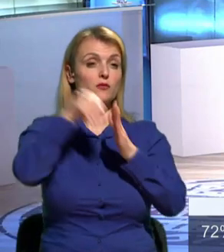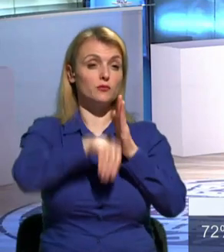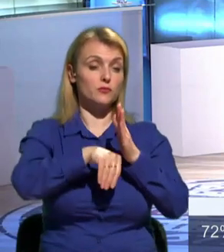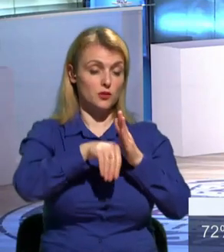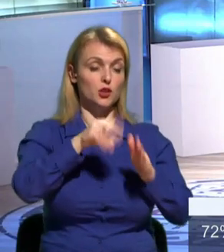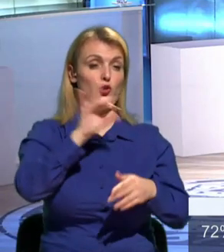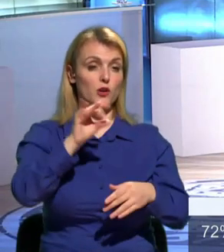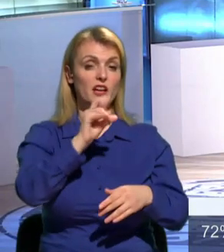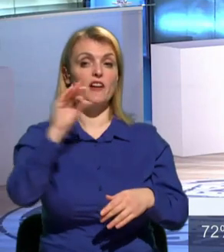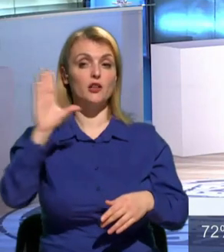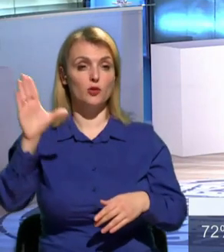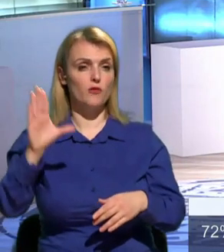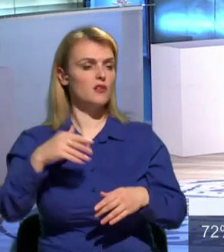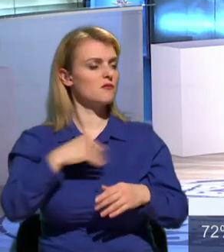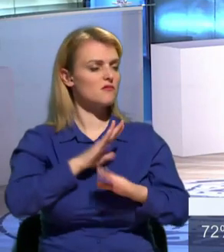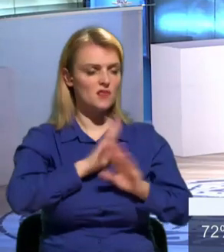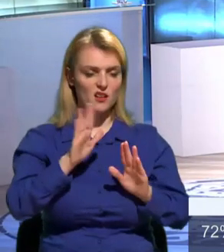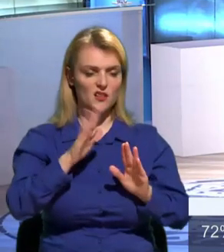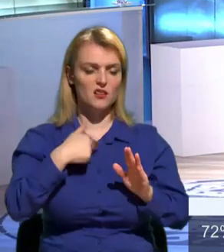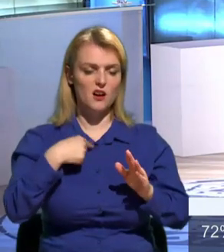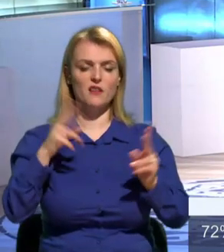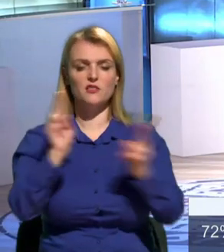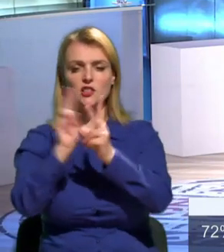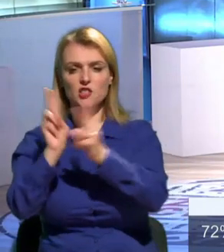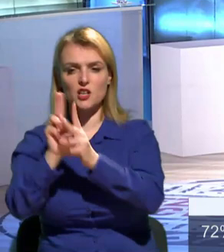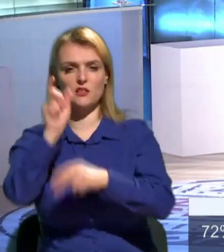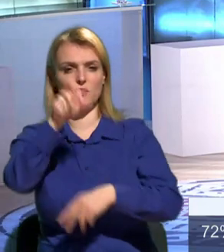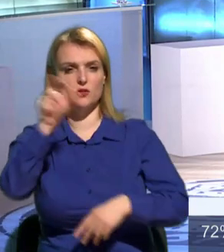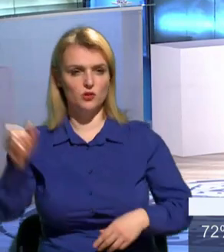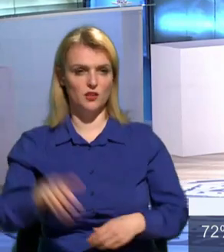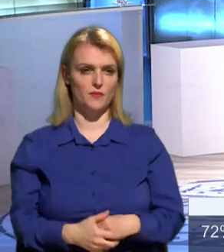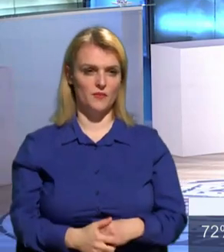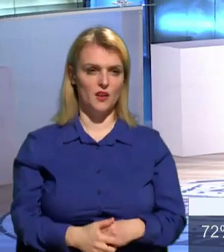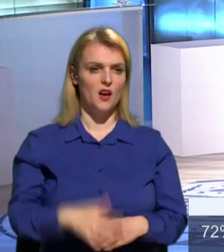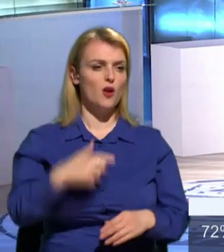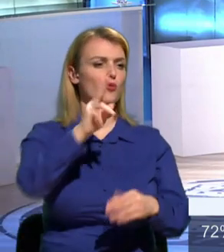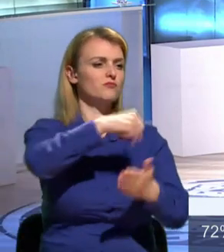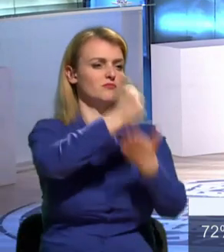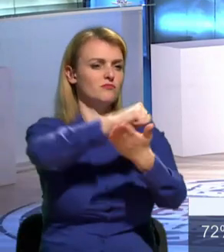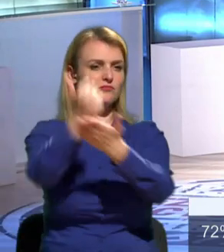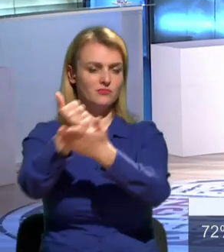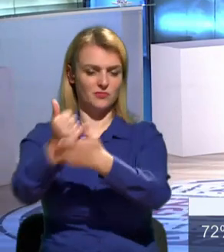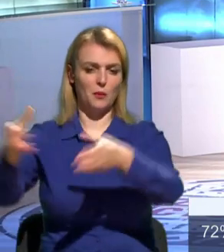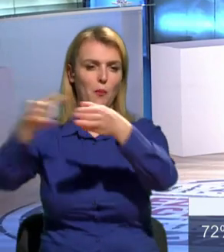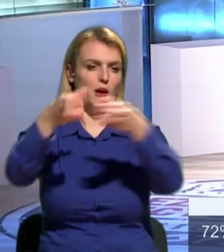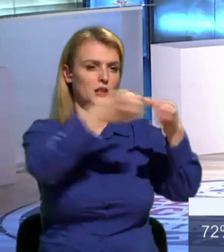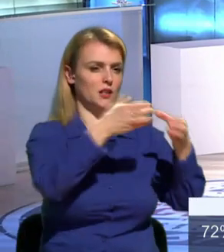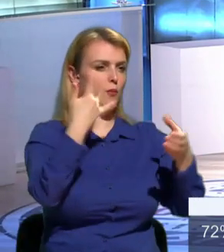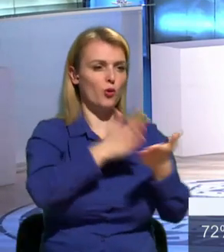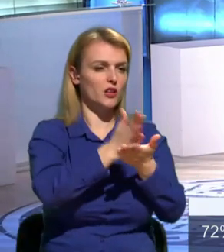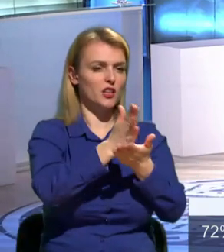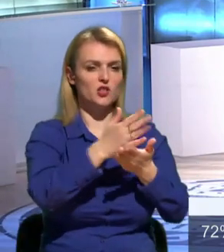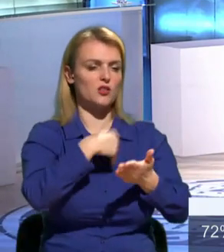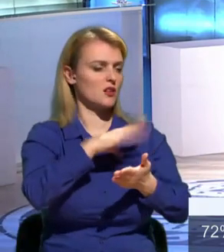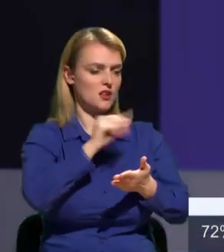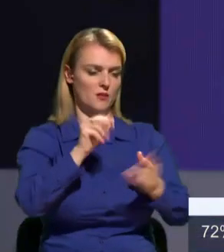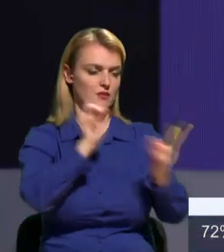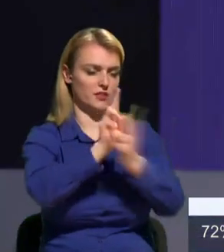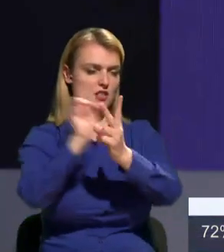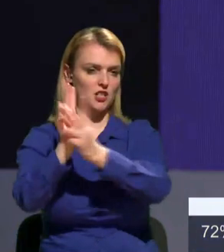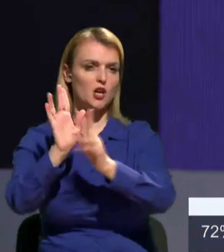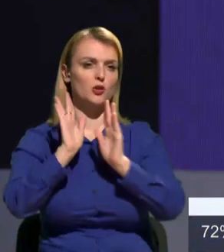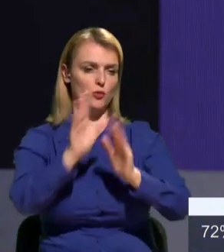Noi am discutat cu oamenii, cu cetățenii Republicii Moldova, cu lideri politici în această perioadă, nu ne-am văzut. Dacă tot vorbim